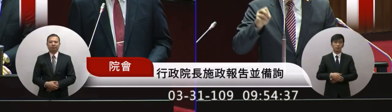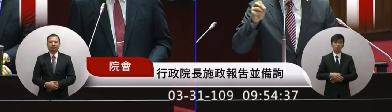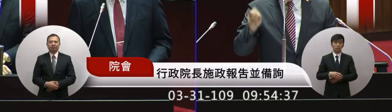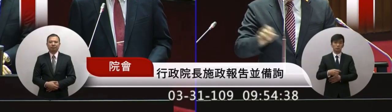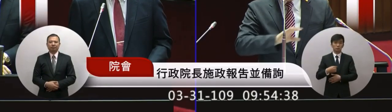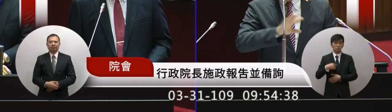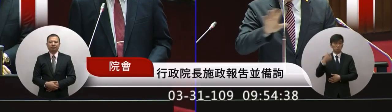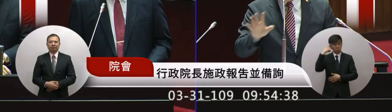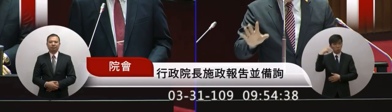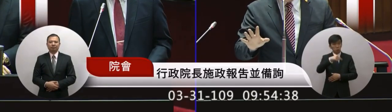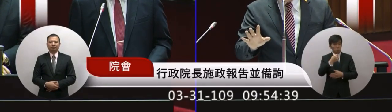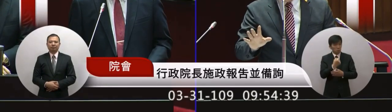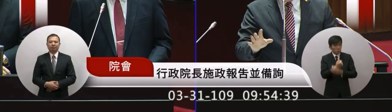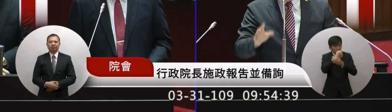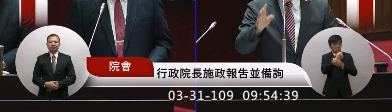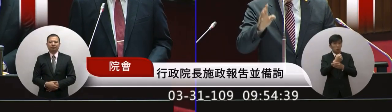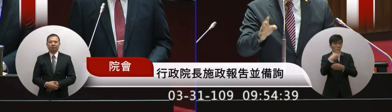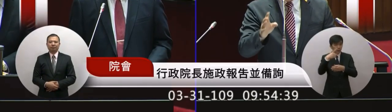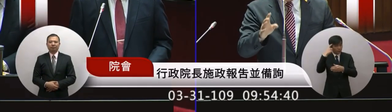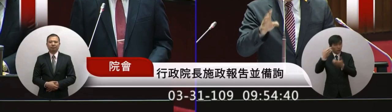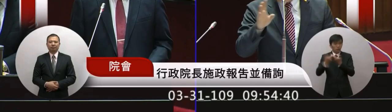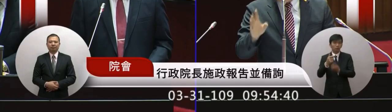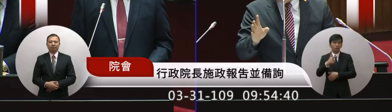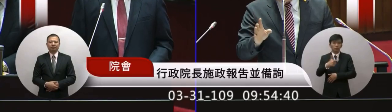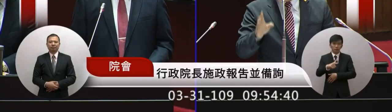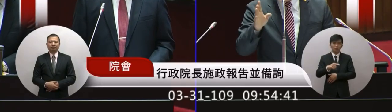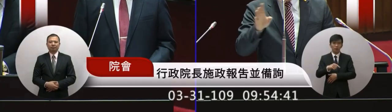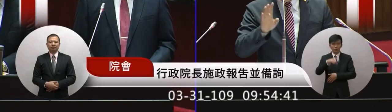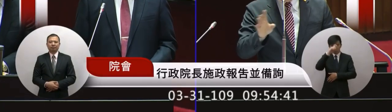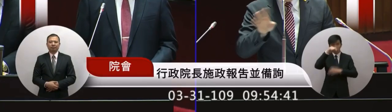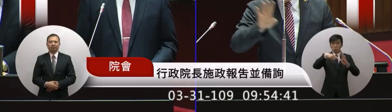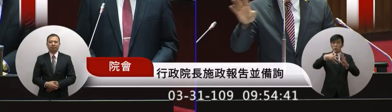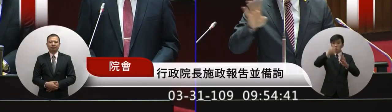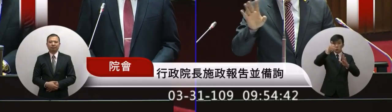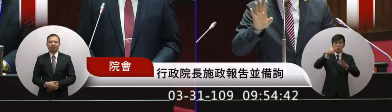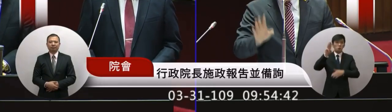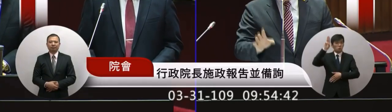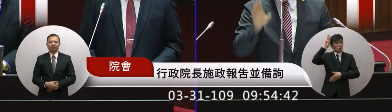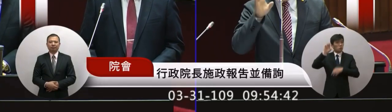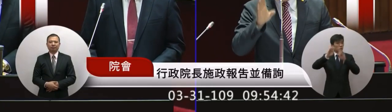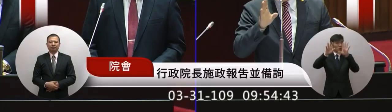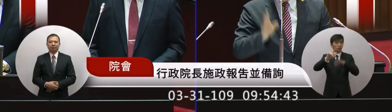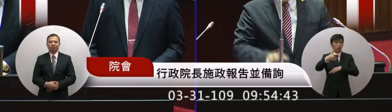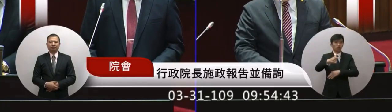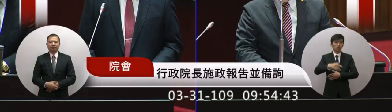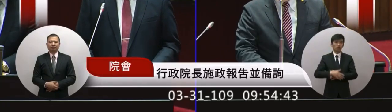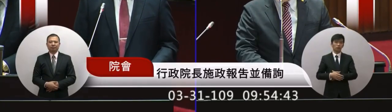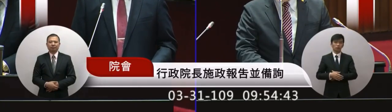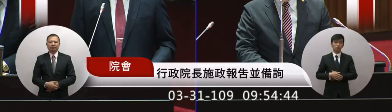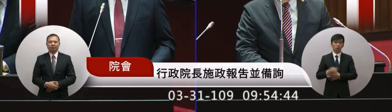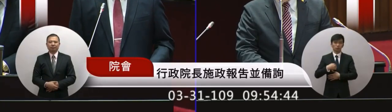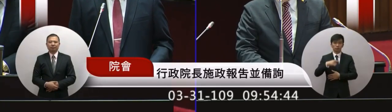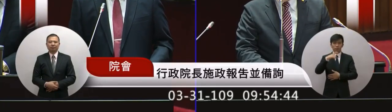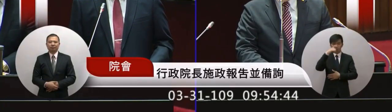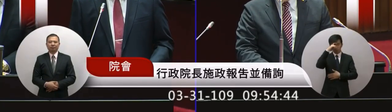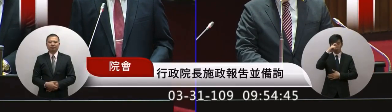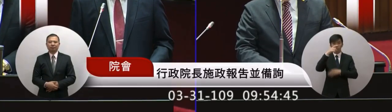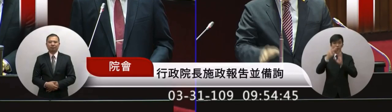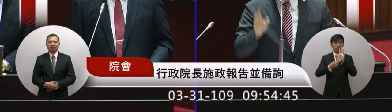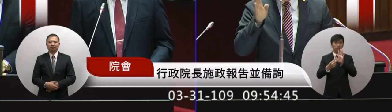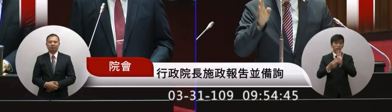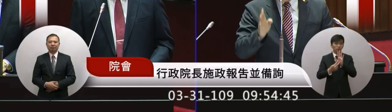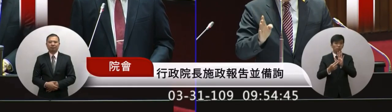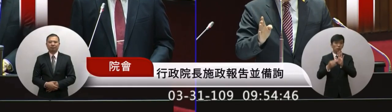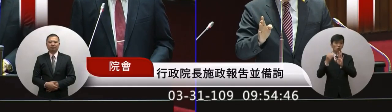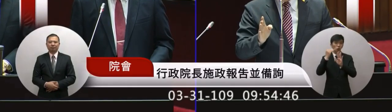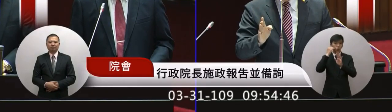们支持核能或者是不支持核能，也不是要院长表态，要部长表态，其实都不是。我要讲的一个状态其实是，如